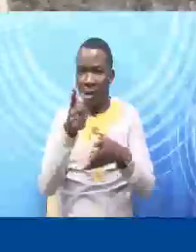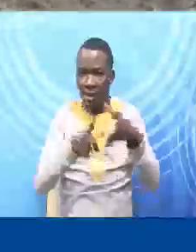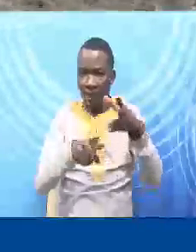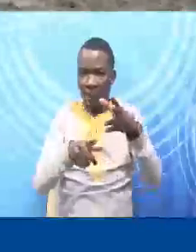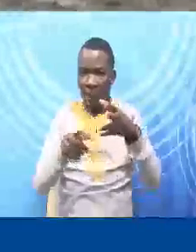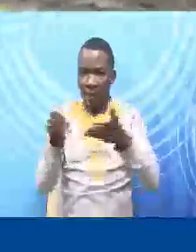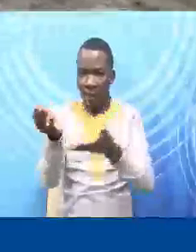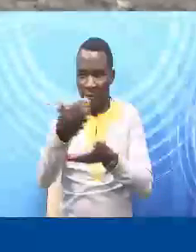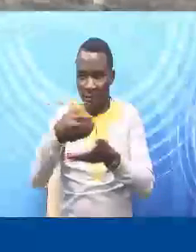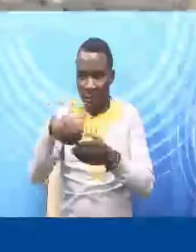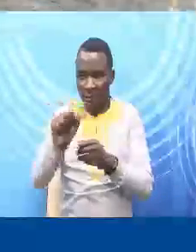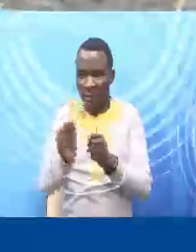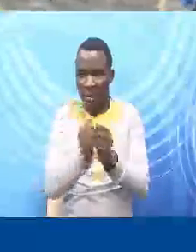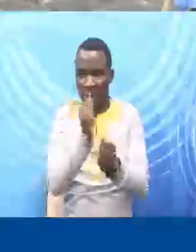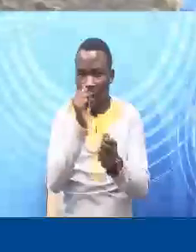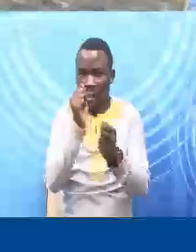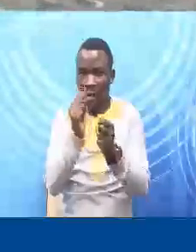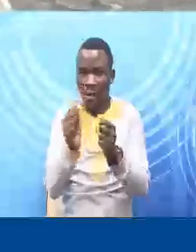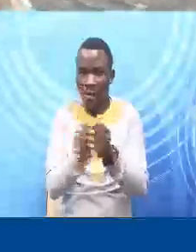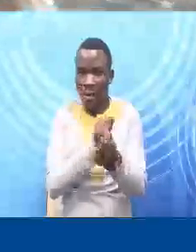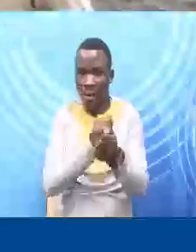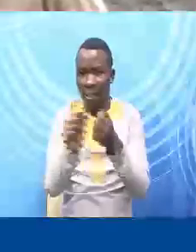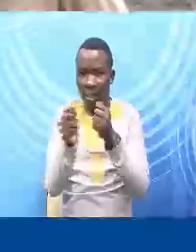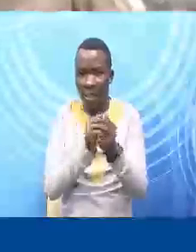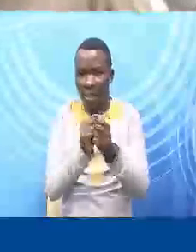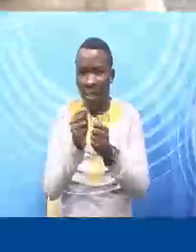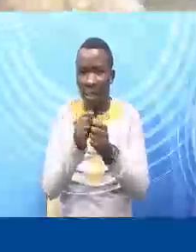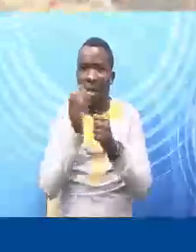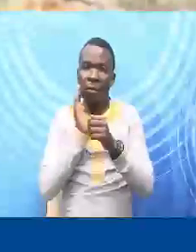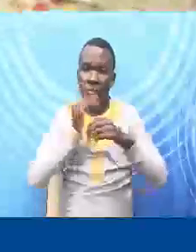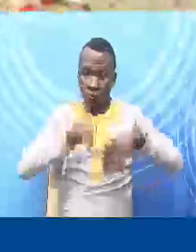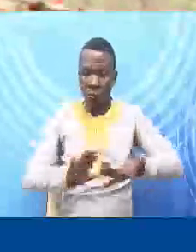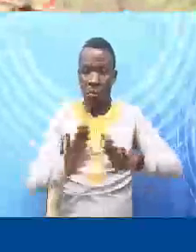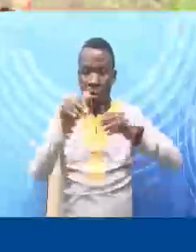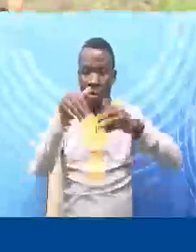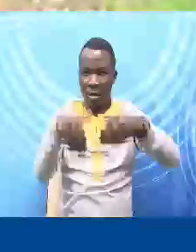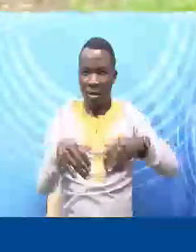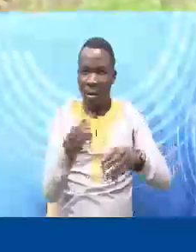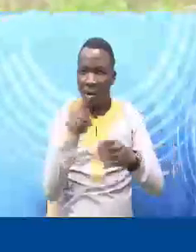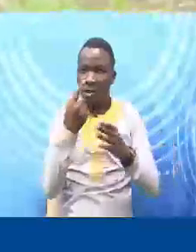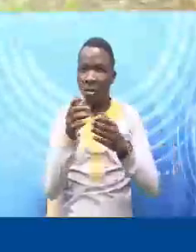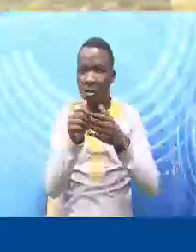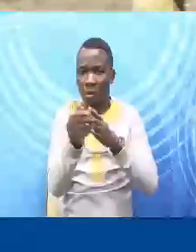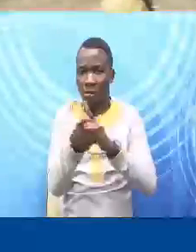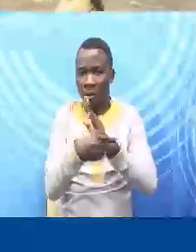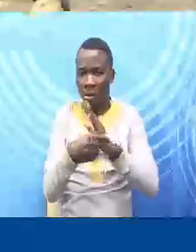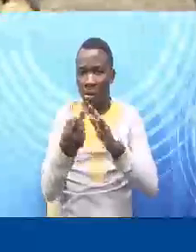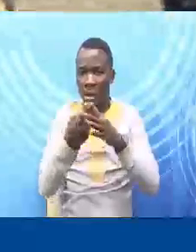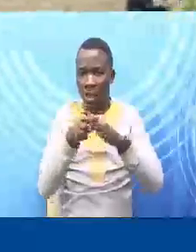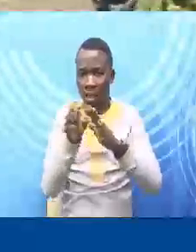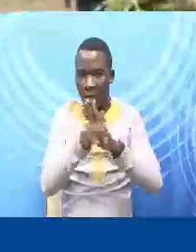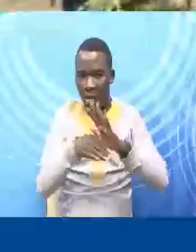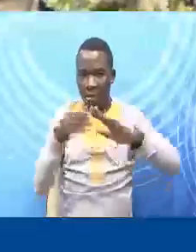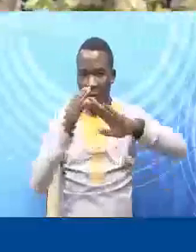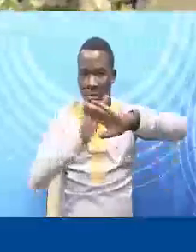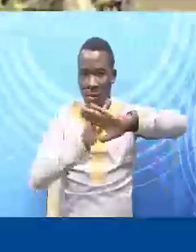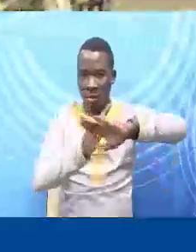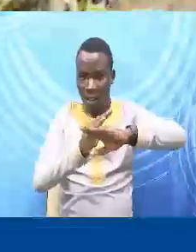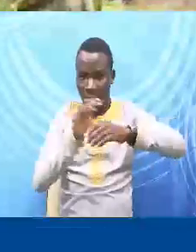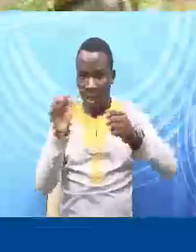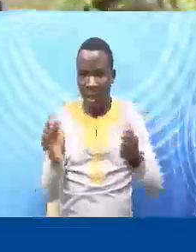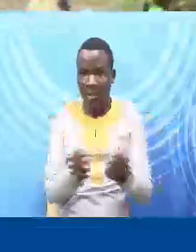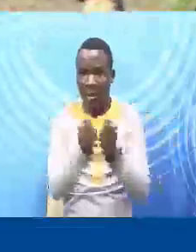n'ibiza, uyu muyobozi yabwiye BTNT ko nk'ubuyobozi bw'akarere batangije gahunda yo guhashya ibiza cyane cyane hibandwa kwita ku bidukikije. Asaba abahinzi